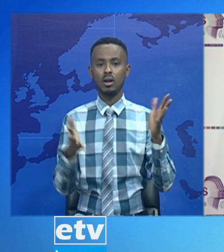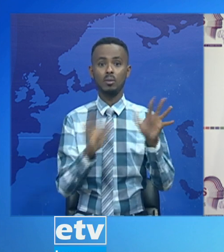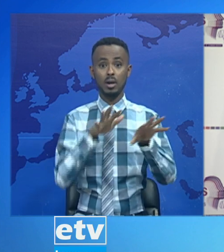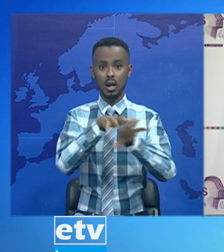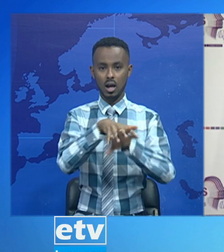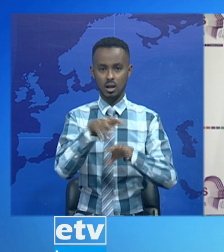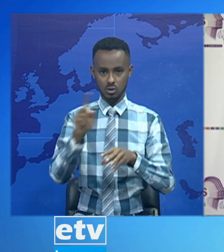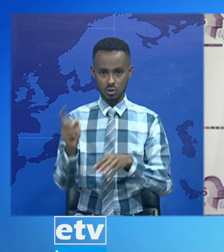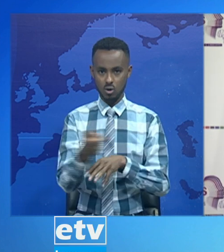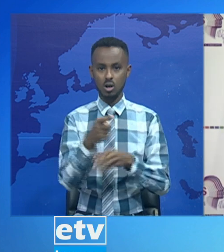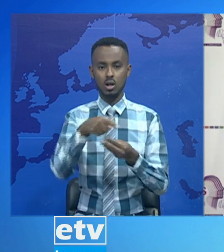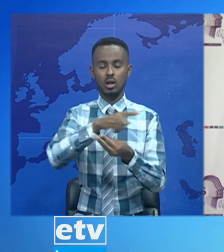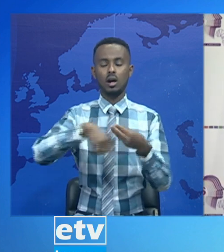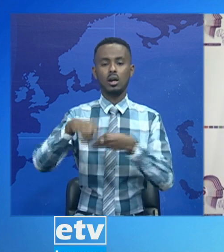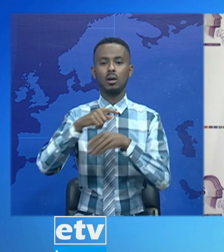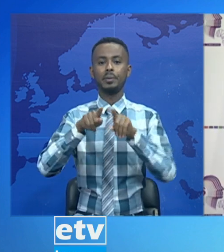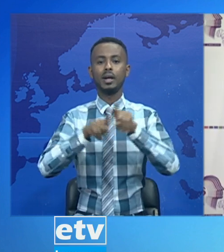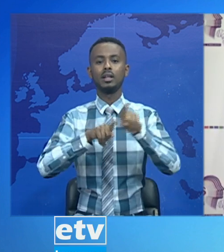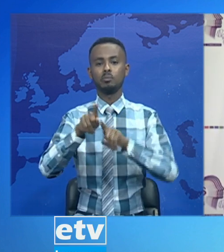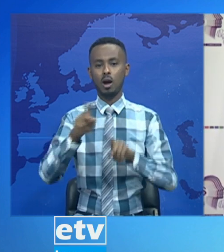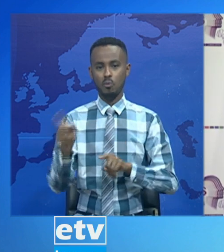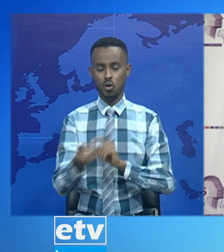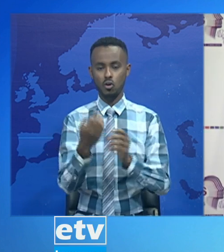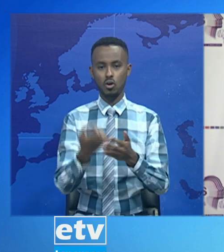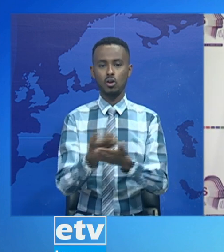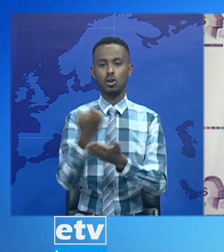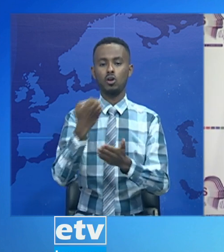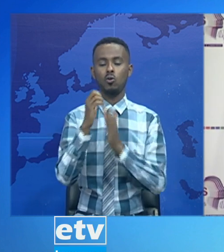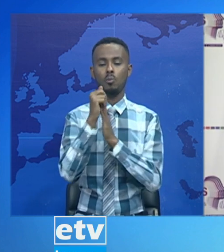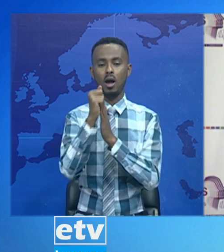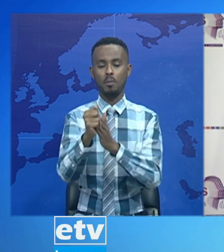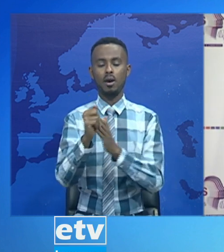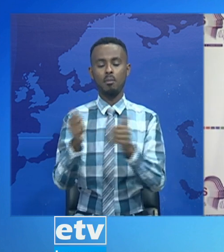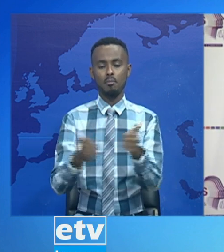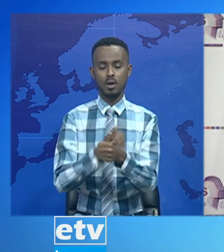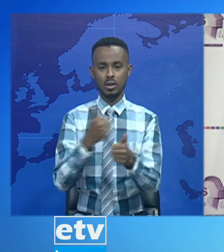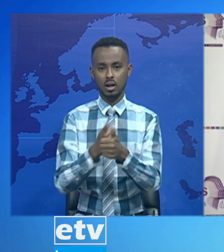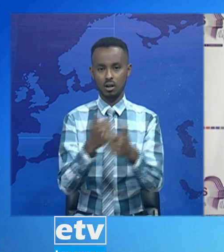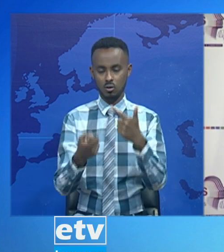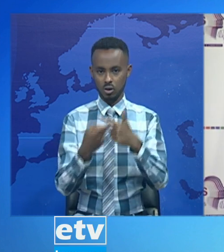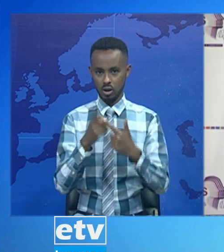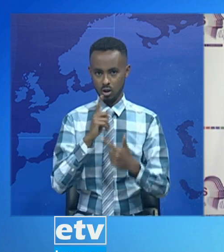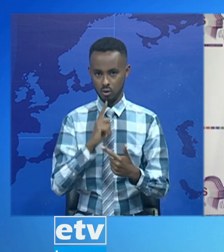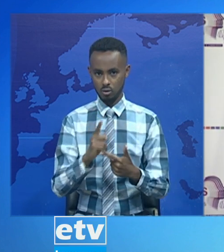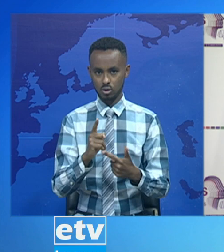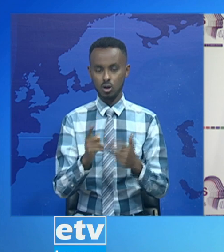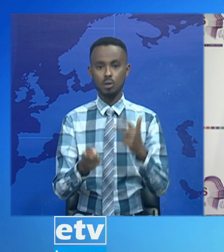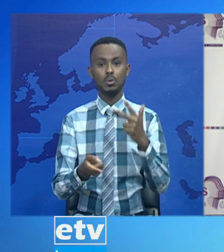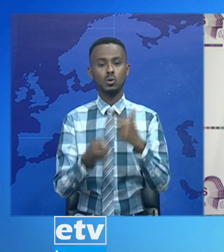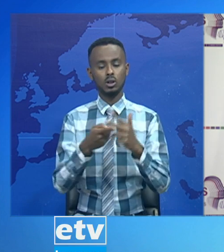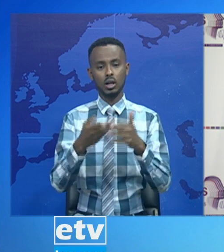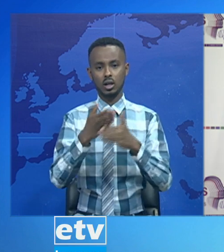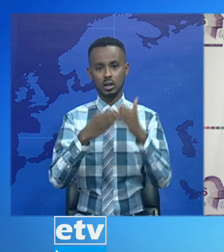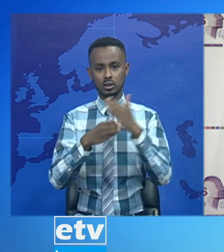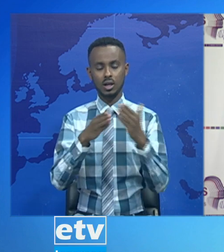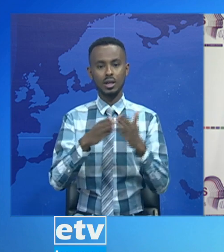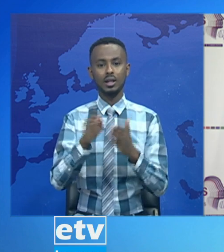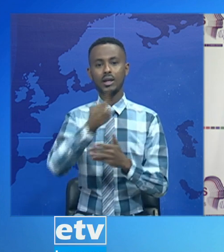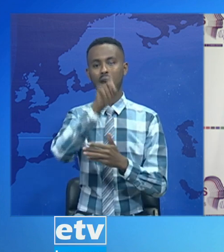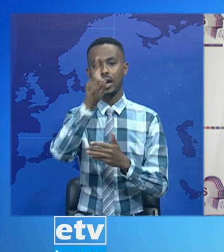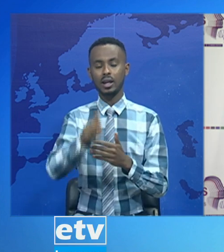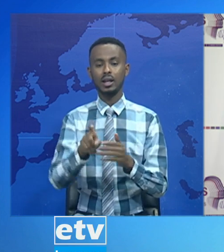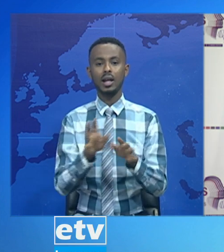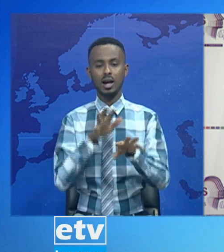ሲሆን ከከባቢ ጋር ተስማሚ የሆነ የኢኮኖሚ አመራርን መከተል ሁለተኛው ነው። በሶስተኛ ደረጃ